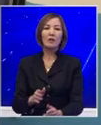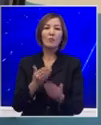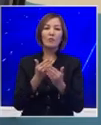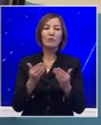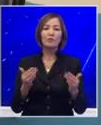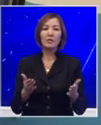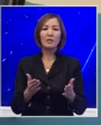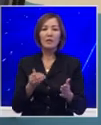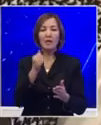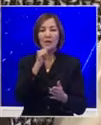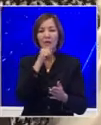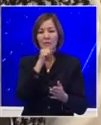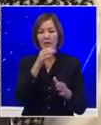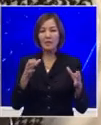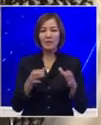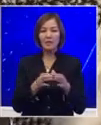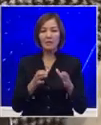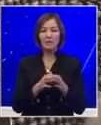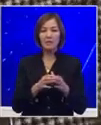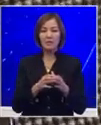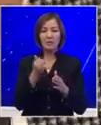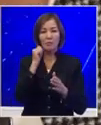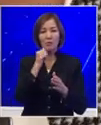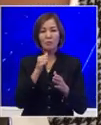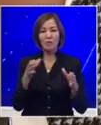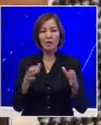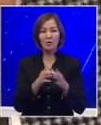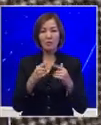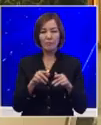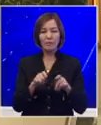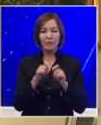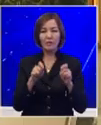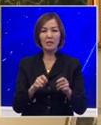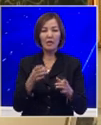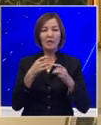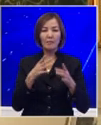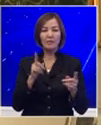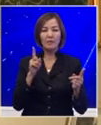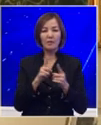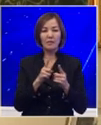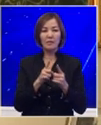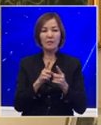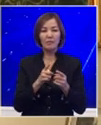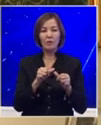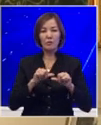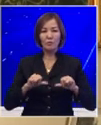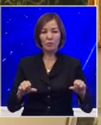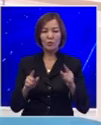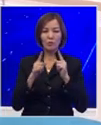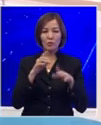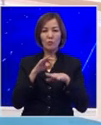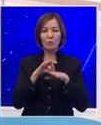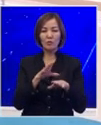музейінде ақсақалдар кеңесі мен аға желер ансамблі жұмыс жасайды. Мереке қарсаңында жиі бас қосып, түрлі дөңгелек үстелдер мен